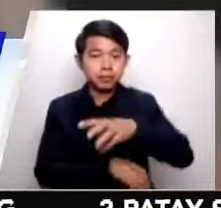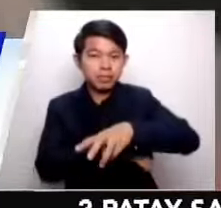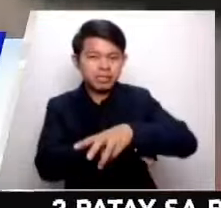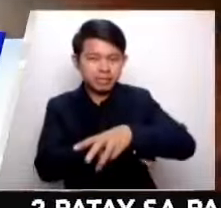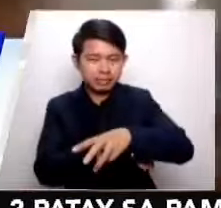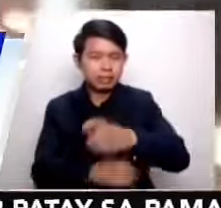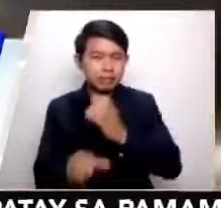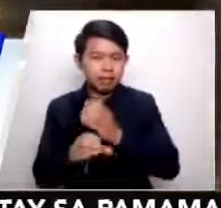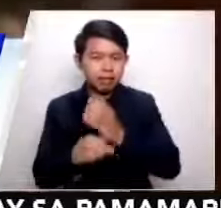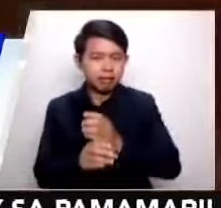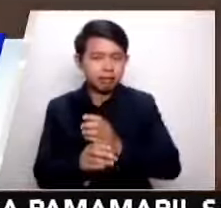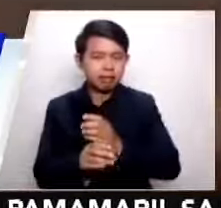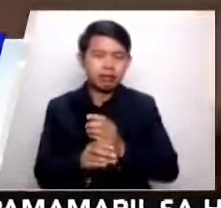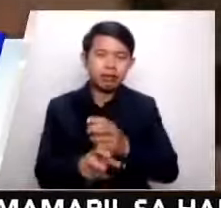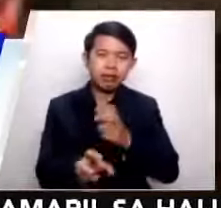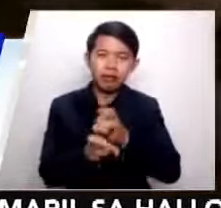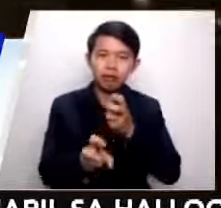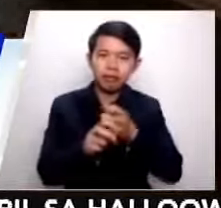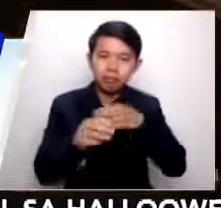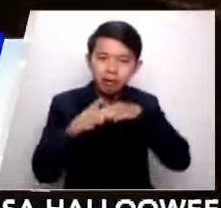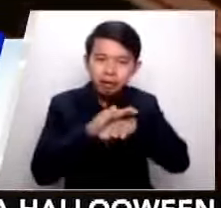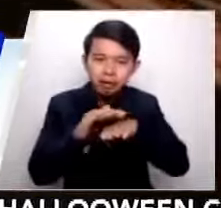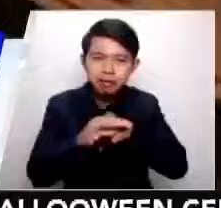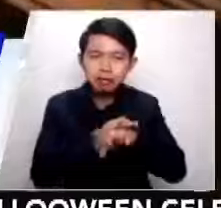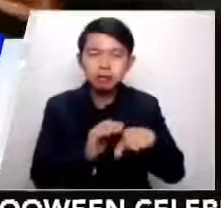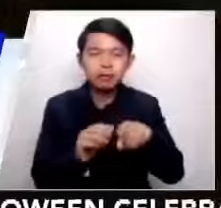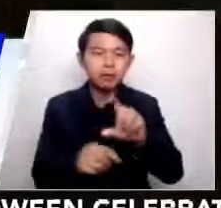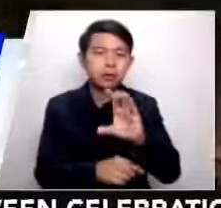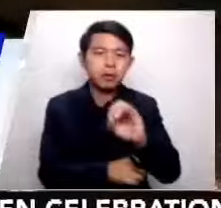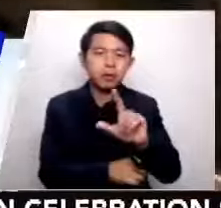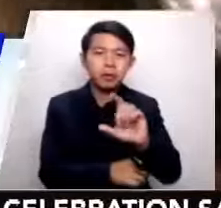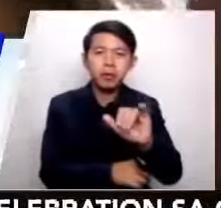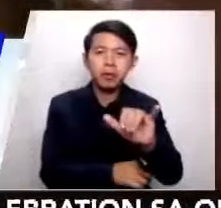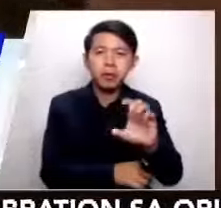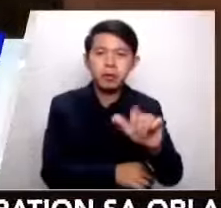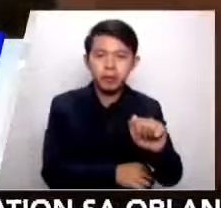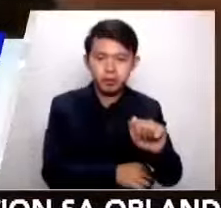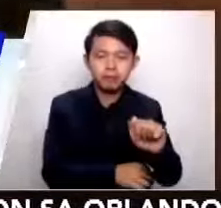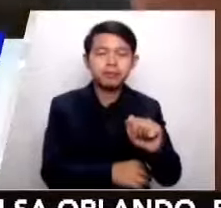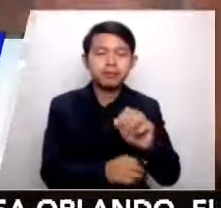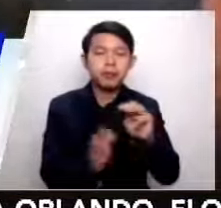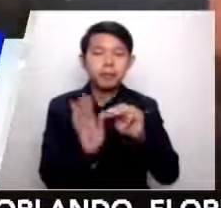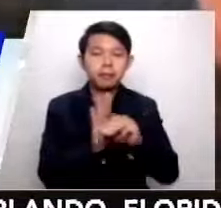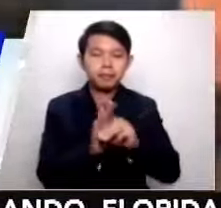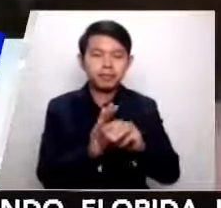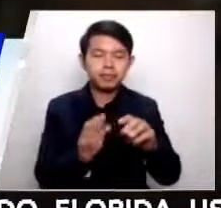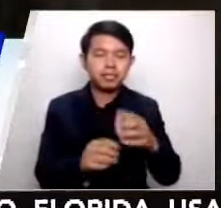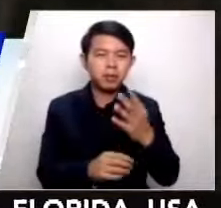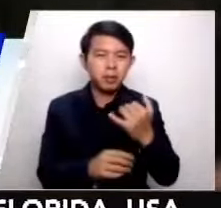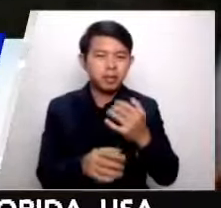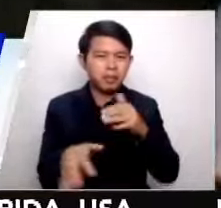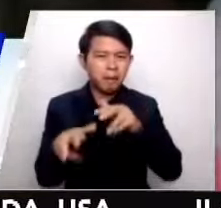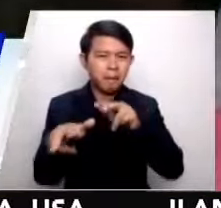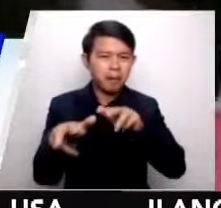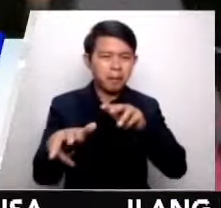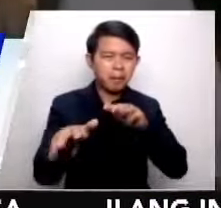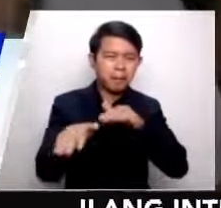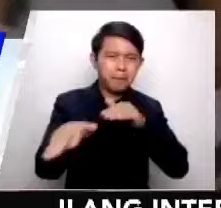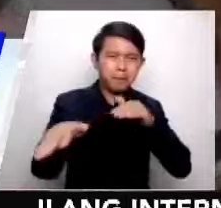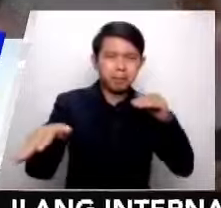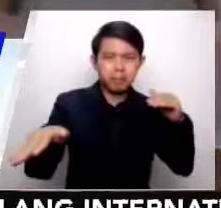pumasok sa Loyola Memorial Park sa Marikina City dahil sa mahabang pila sa isang lane ng A. Bonifacio Avenue. Mahigpit ang seguridad